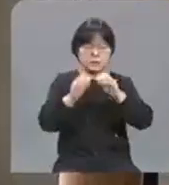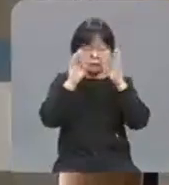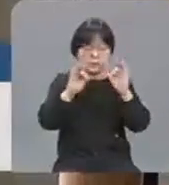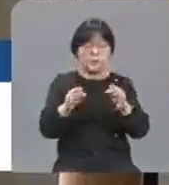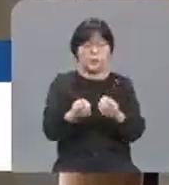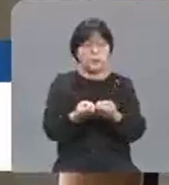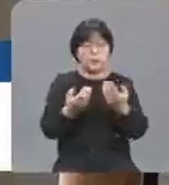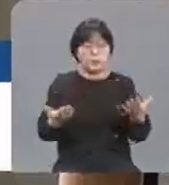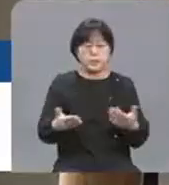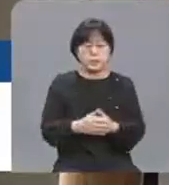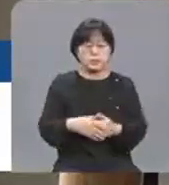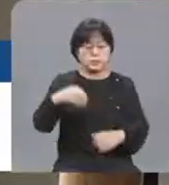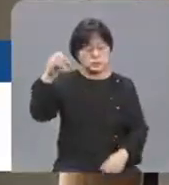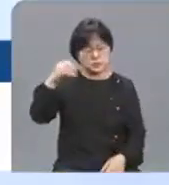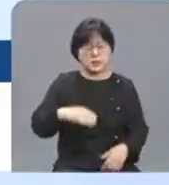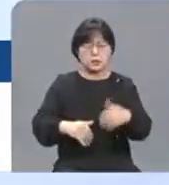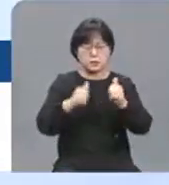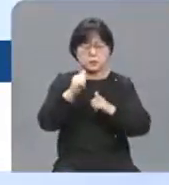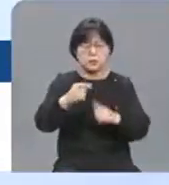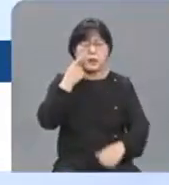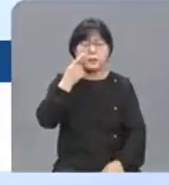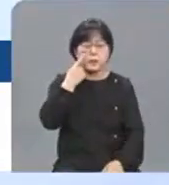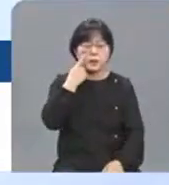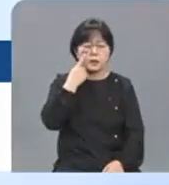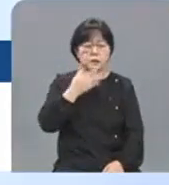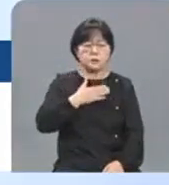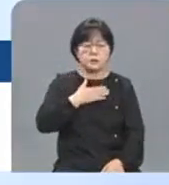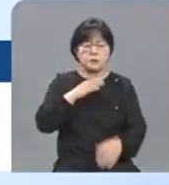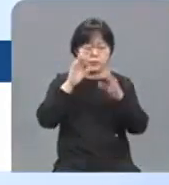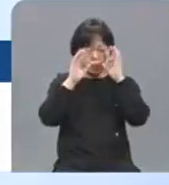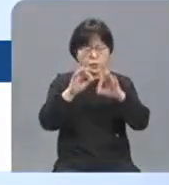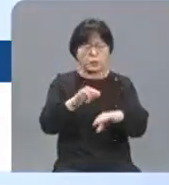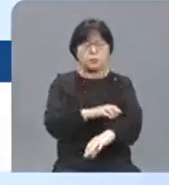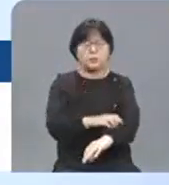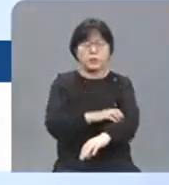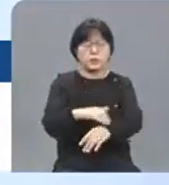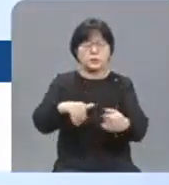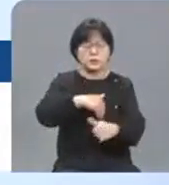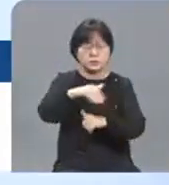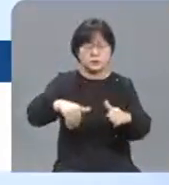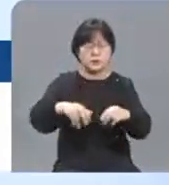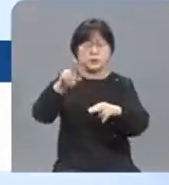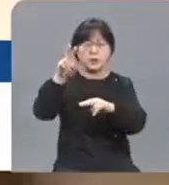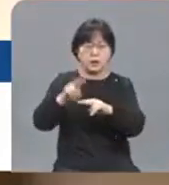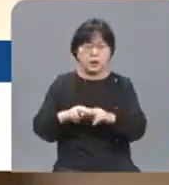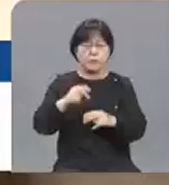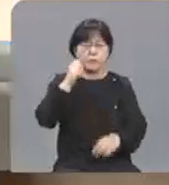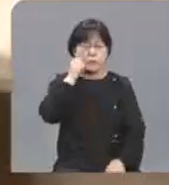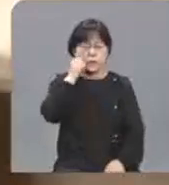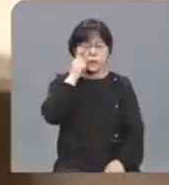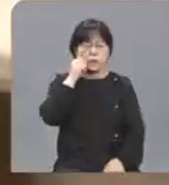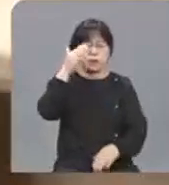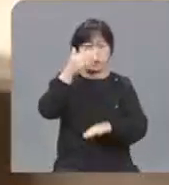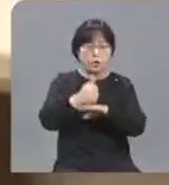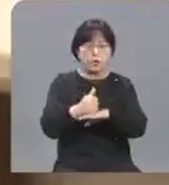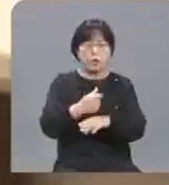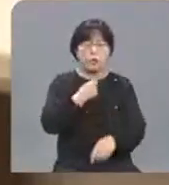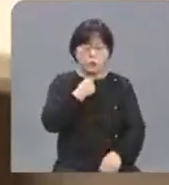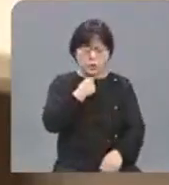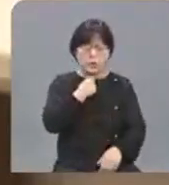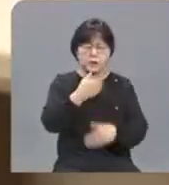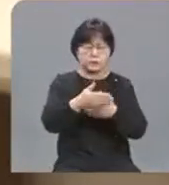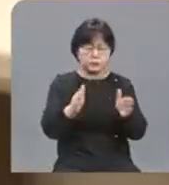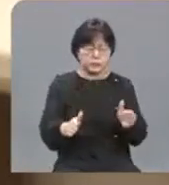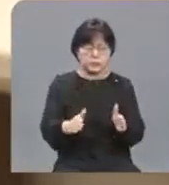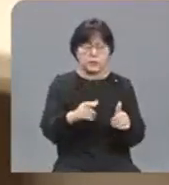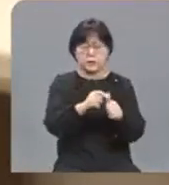없다 그냥 시험을 봐야 한다 저는 되게 보기 불편한 그 상황에서 의자에 앉지도 못하고 결국 원하는 부서에